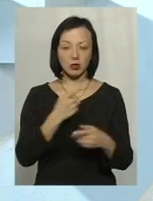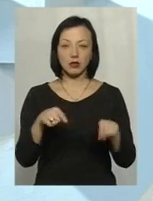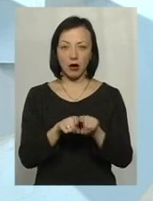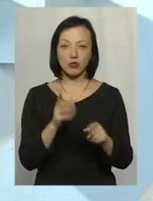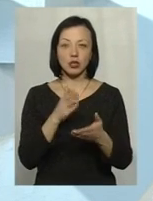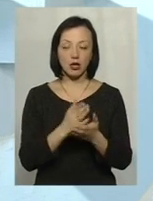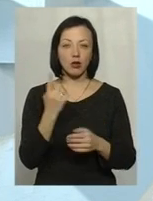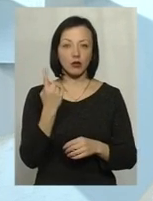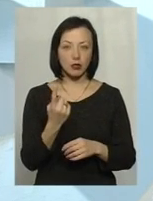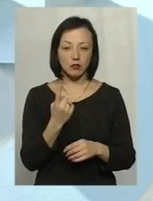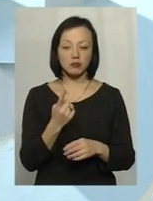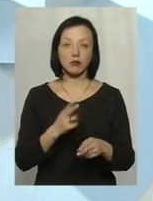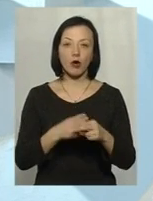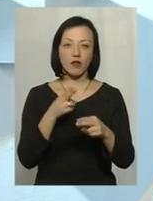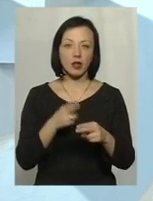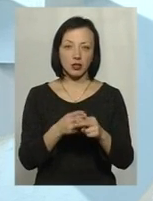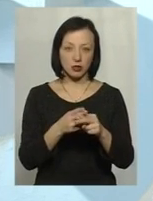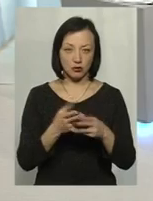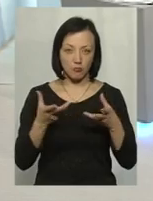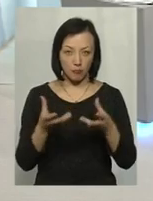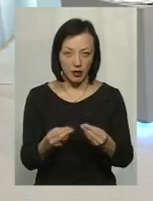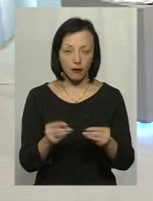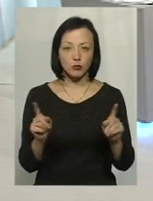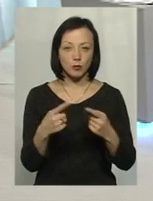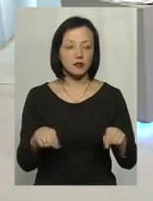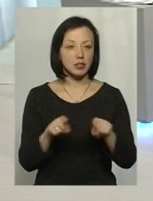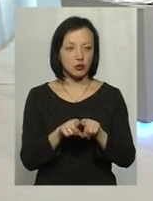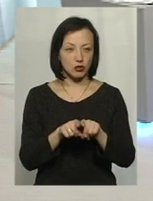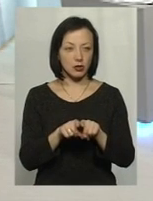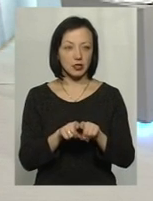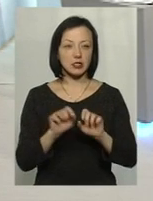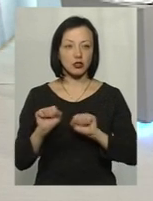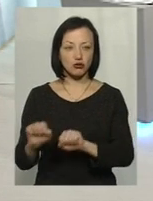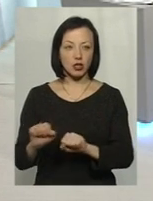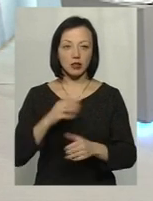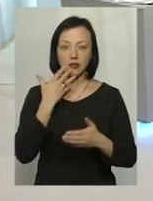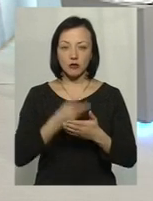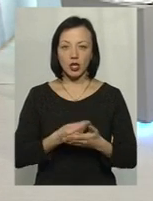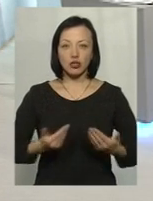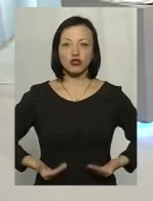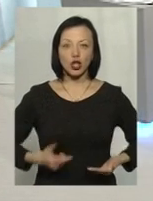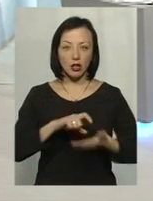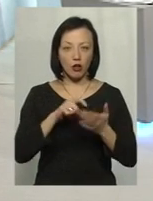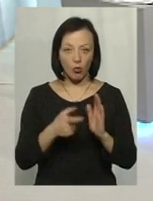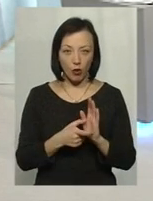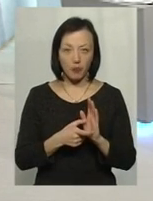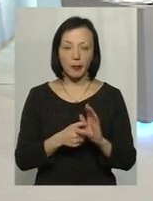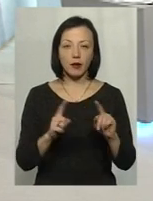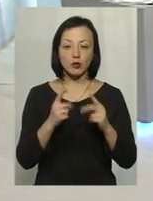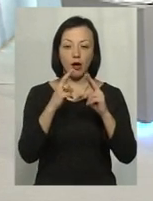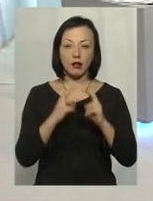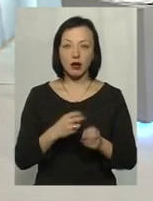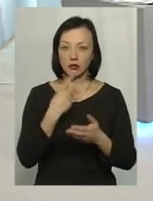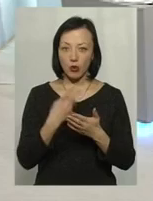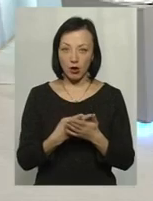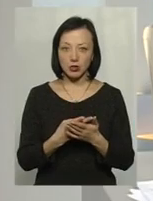також є одним із профілактичним таким важелем для того, щоб все ж таки захищати своє житло. Тому що аналіз показує,